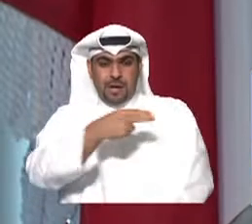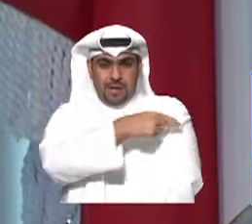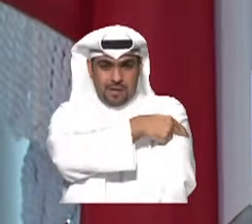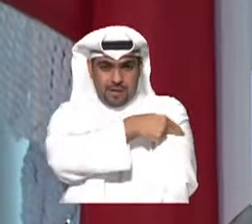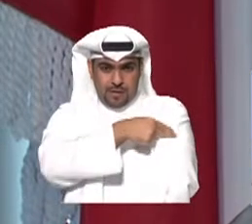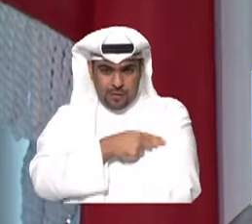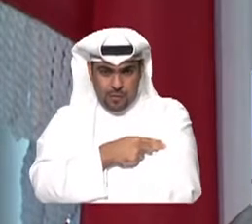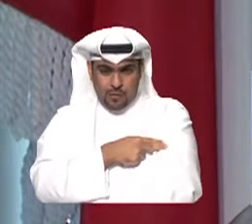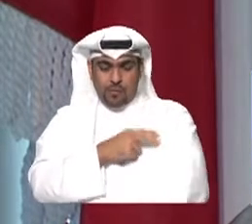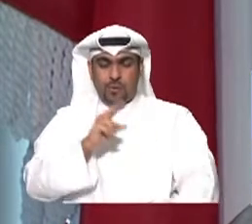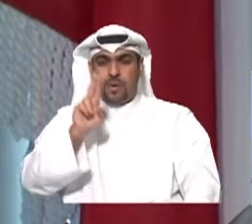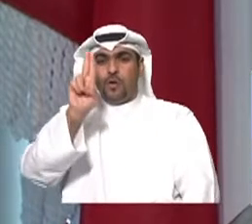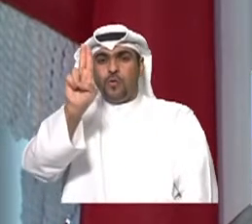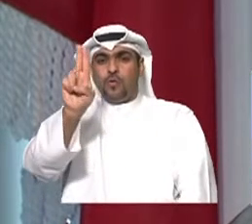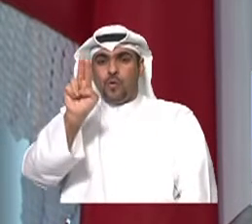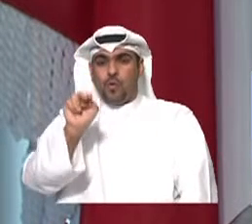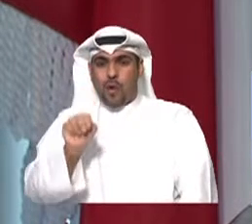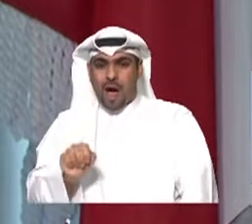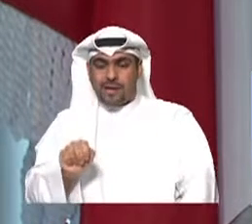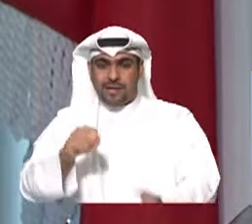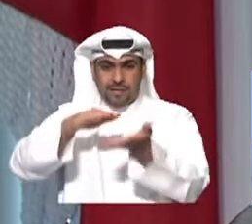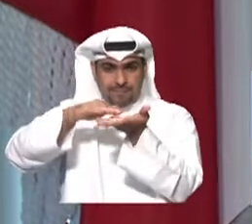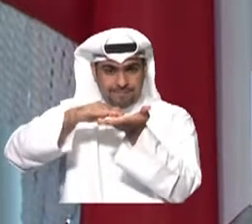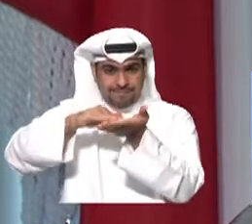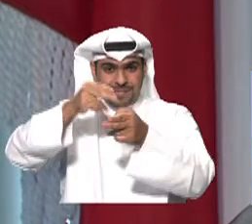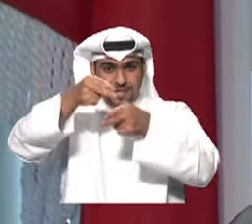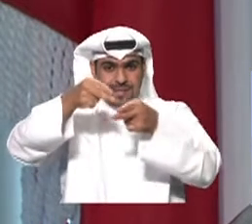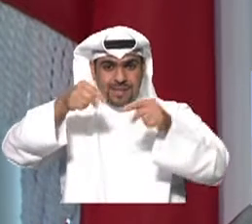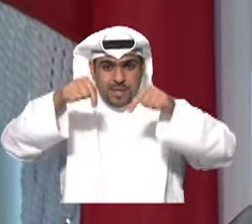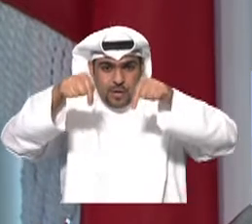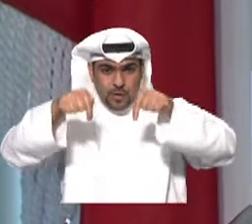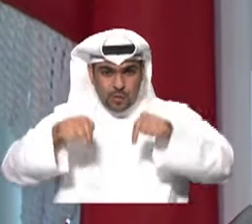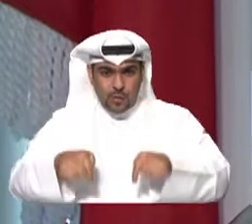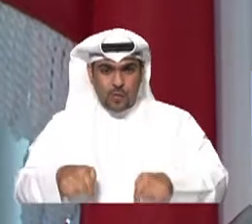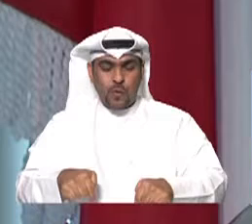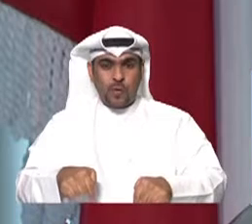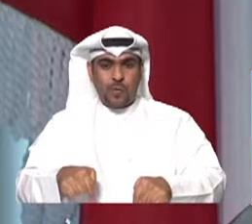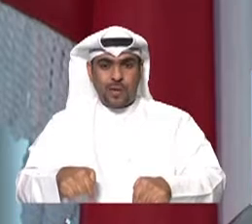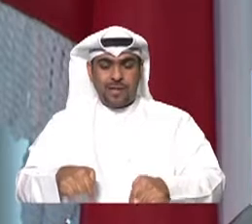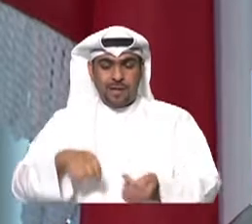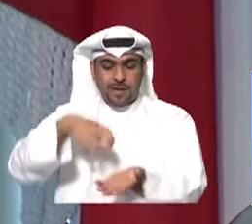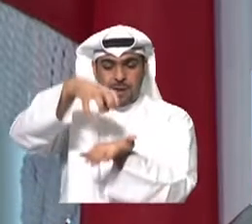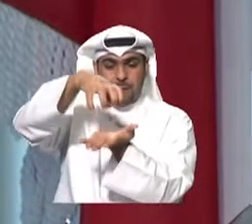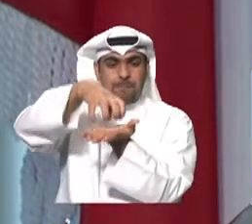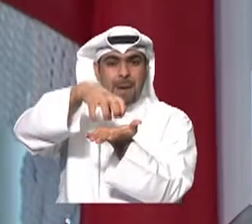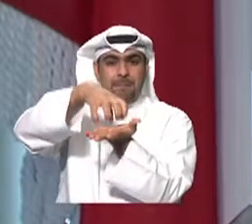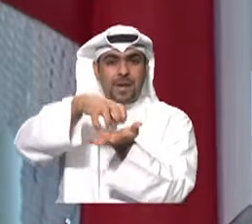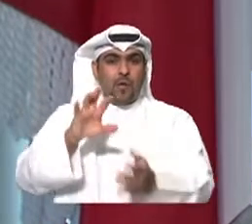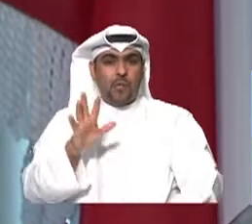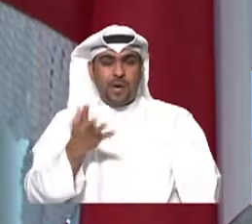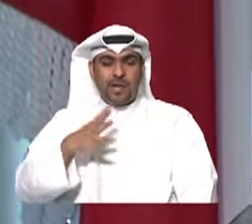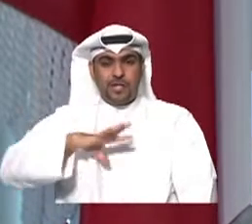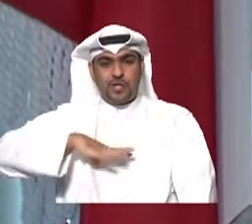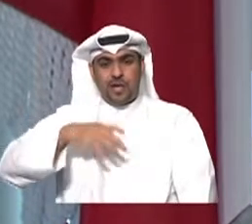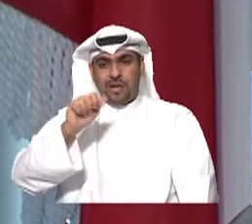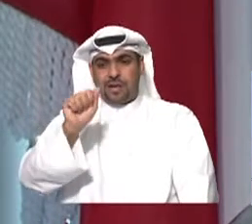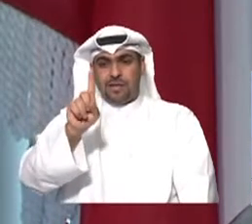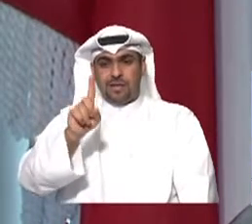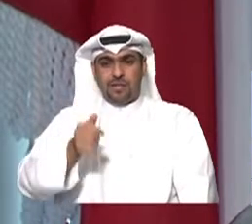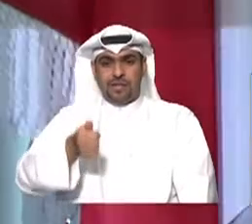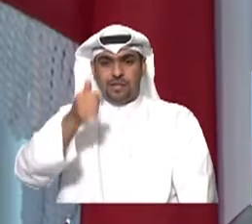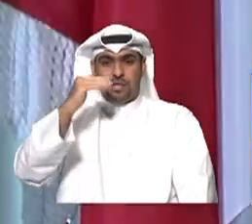والمعنيين في بيت الأمم المتحدة في دولة الكويت مبنى الشيخ صباح الأحمد الجابر الصباح على حسن